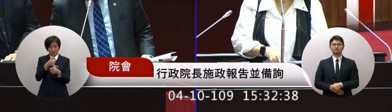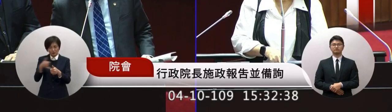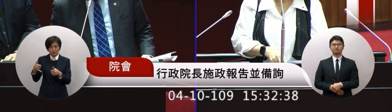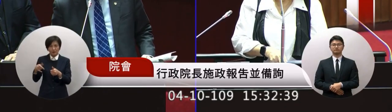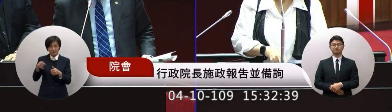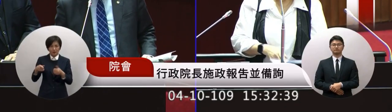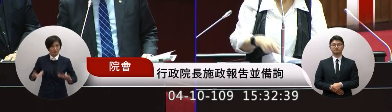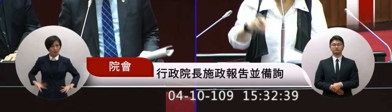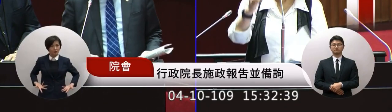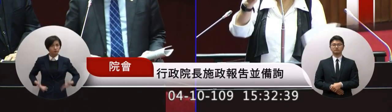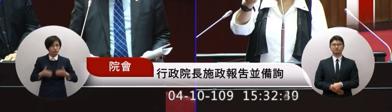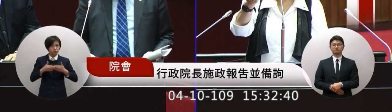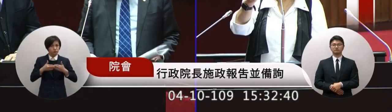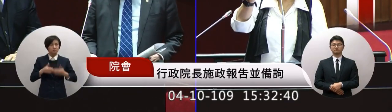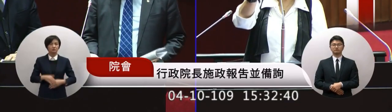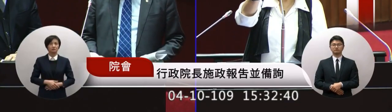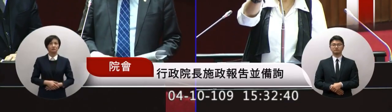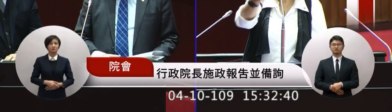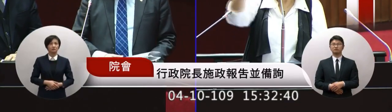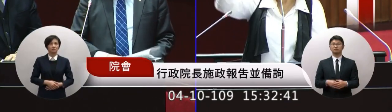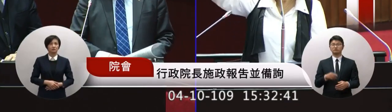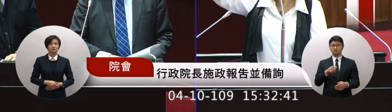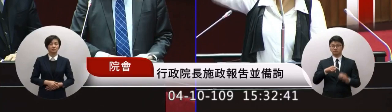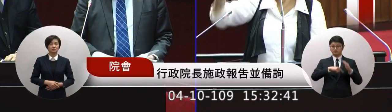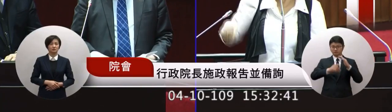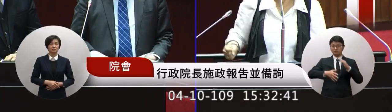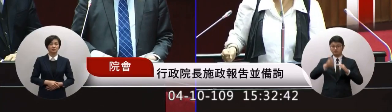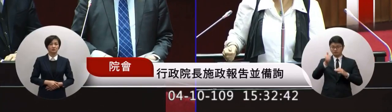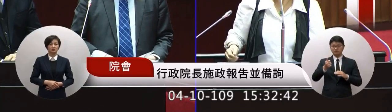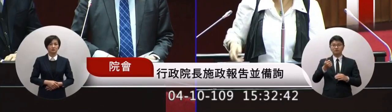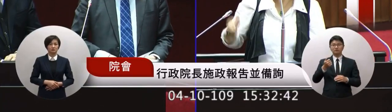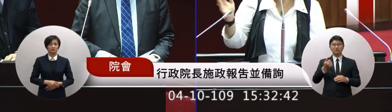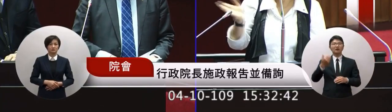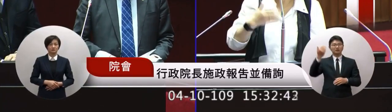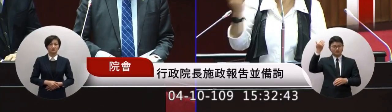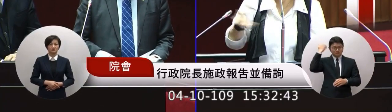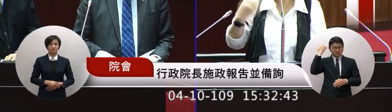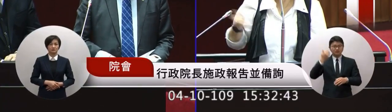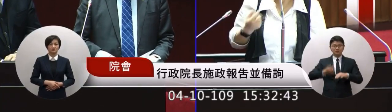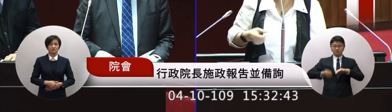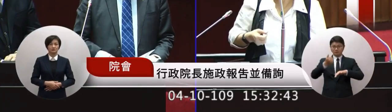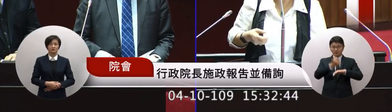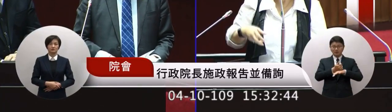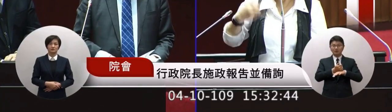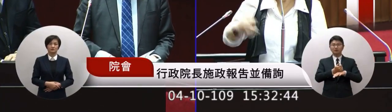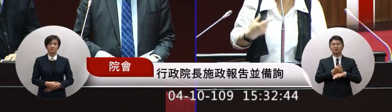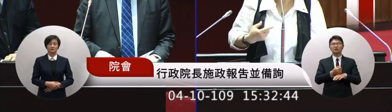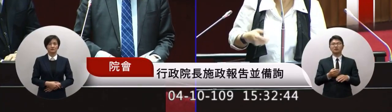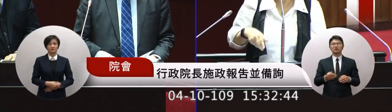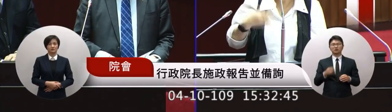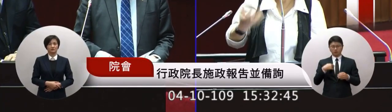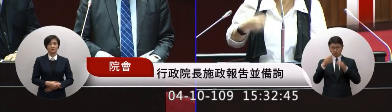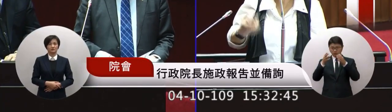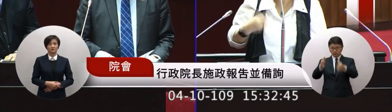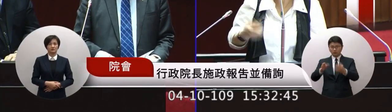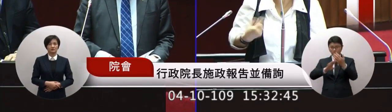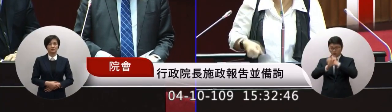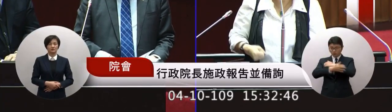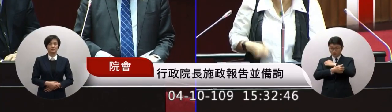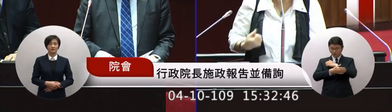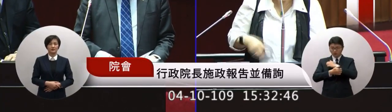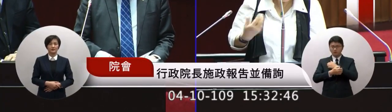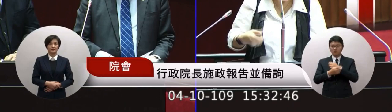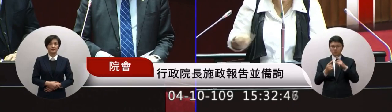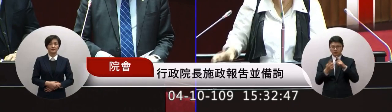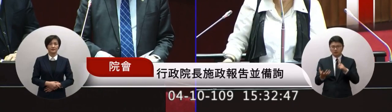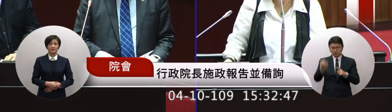分的。 是因为其实从院长在上一次当院长开始，其实我们对于移工的人权我们都开始在改